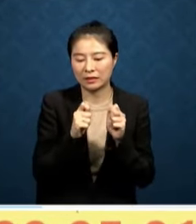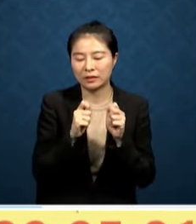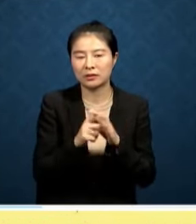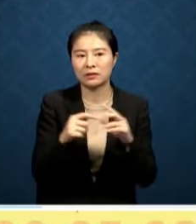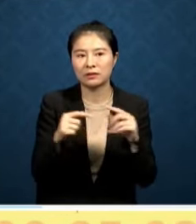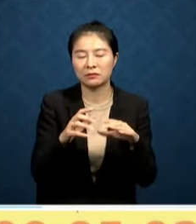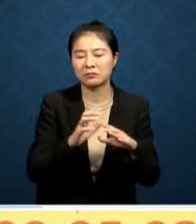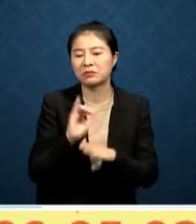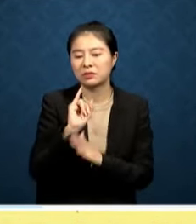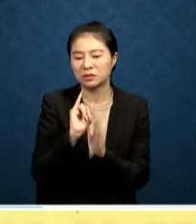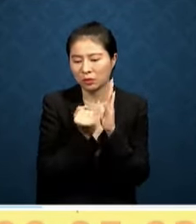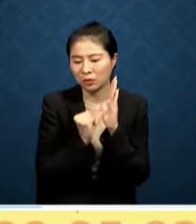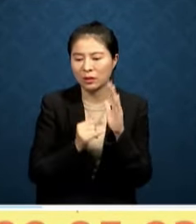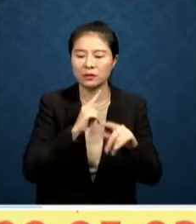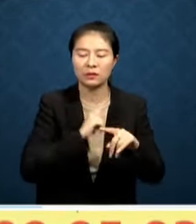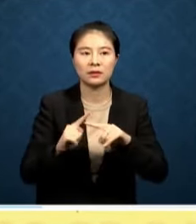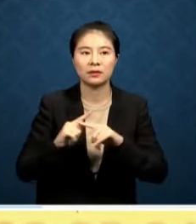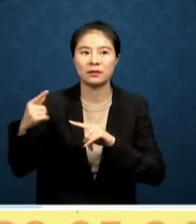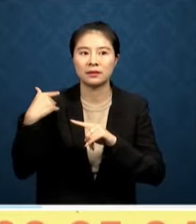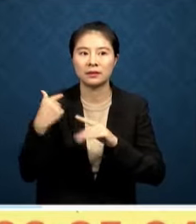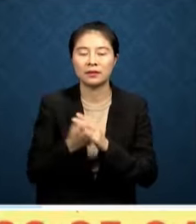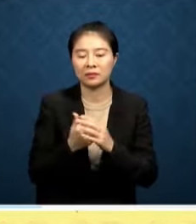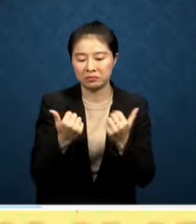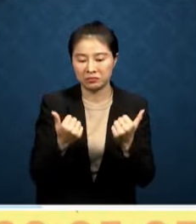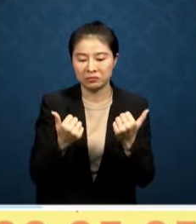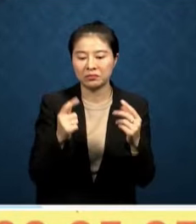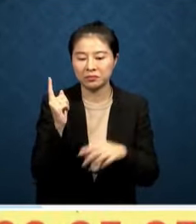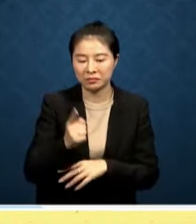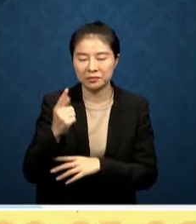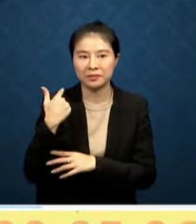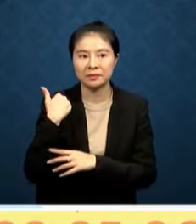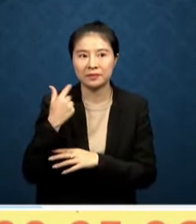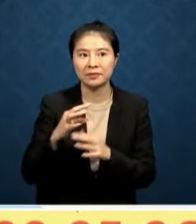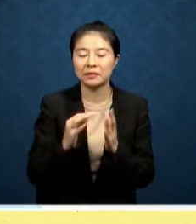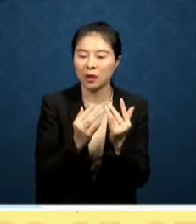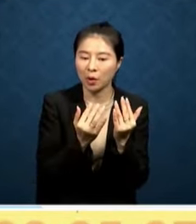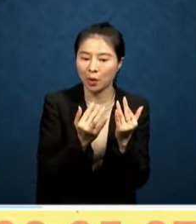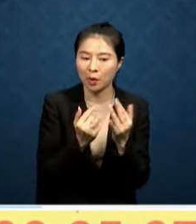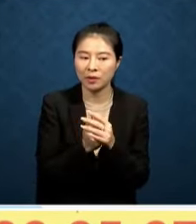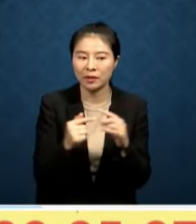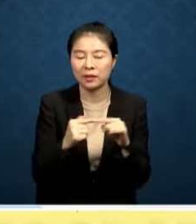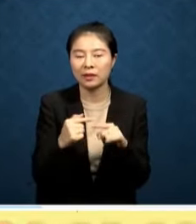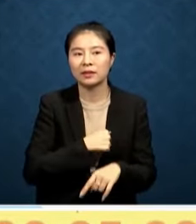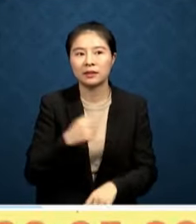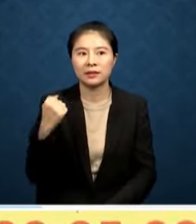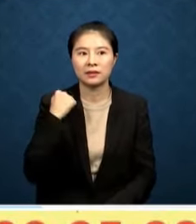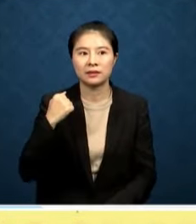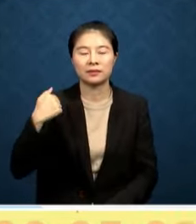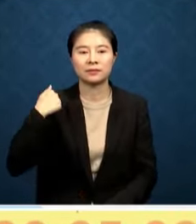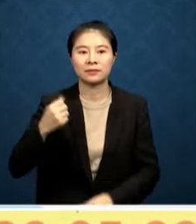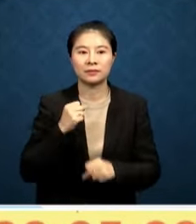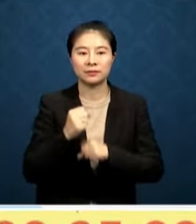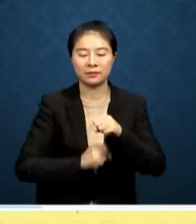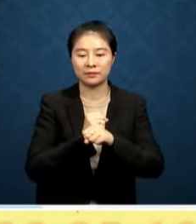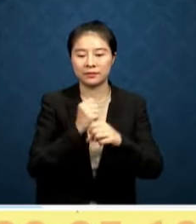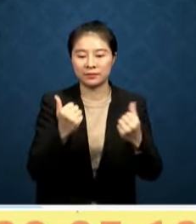ของแต่ละจังหวัดซึ่งตรงนี้เราก็จะต้องรอในส่วนของตรงนั้นก็มั่นใจว่าดีนี้